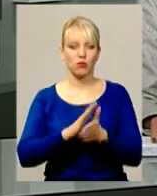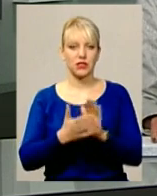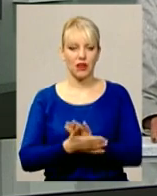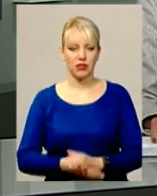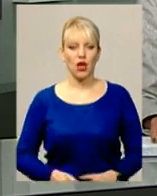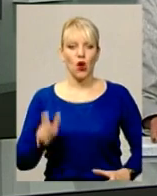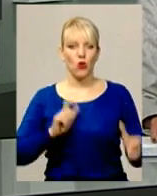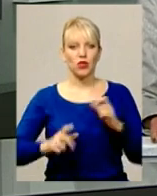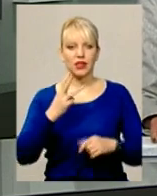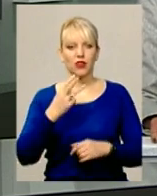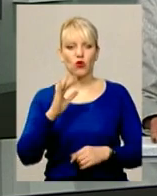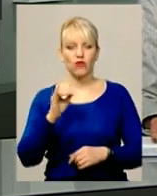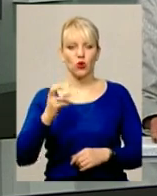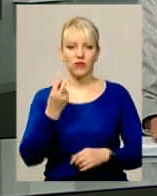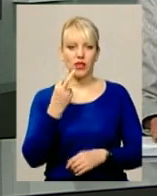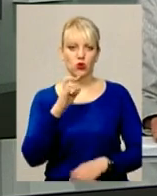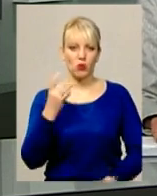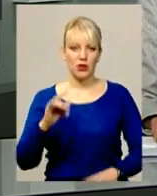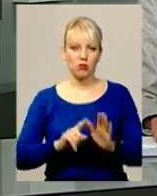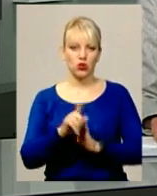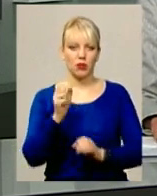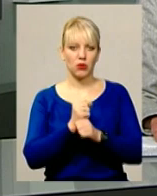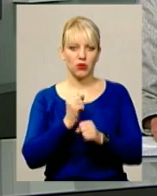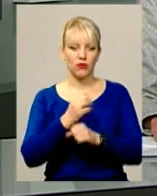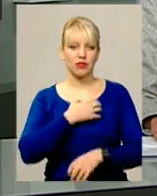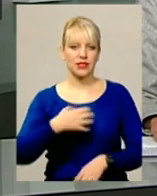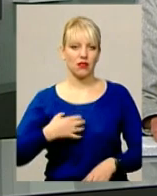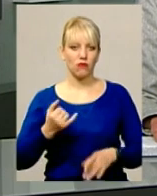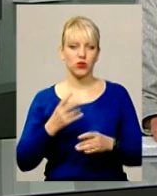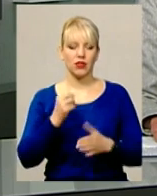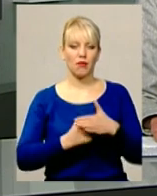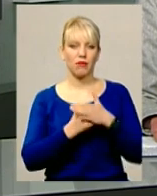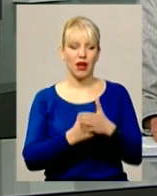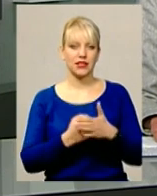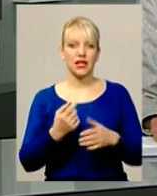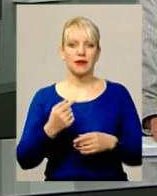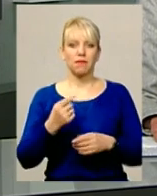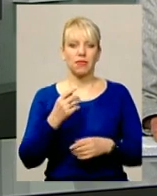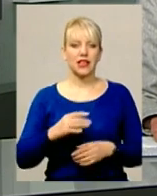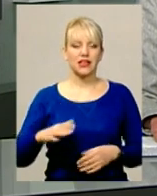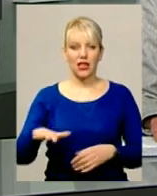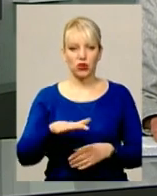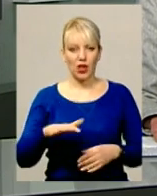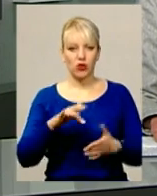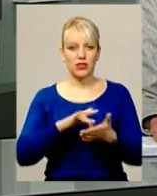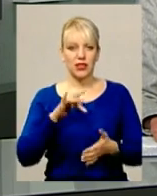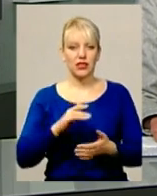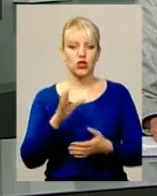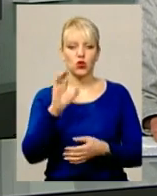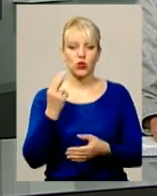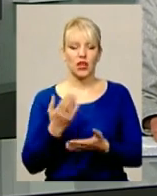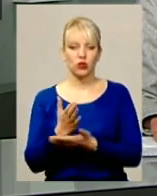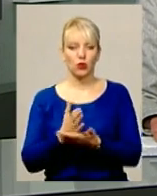Університет третього віку з 12 березня розпочне роботу у Славуті. На базі районного територіального центру соціального